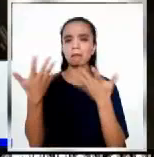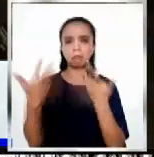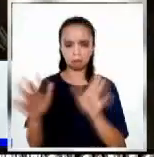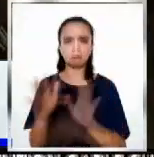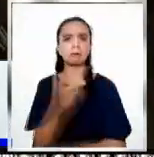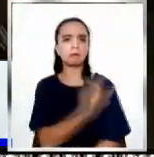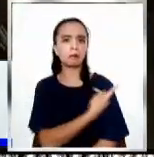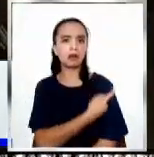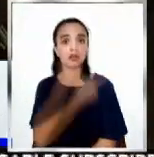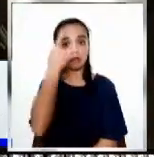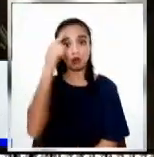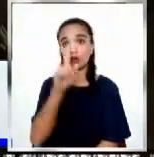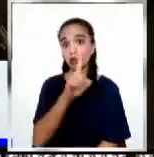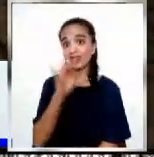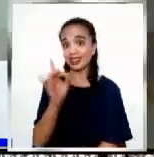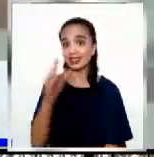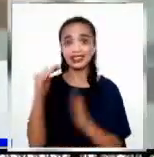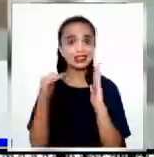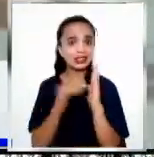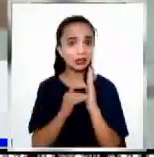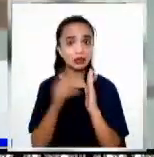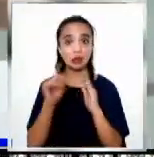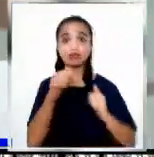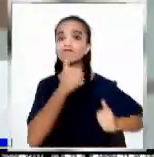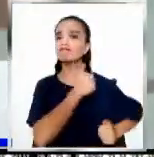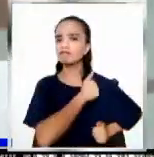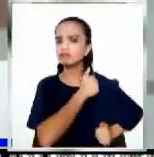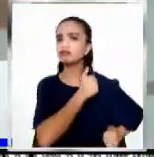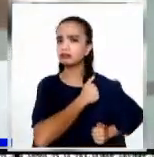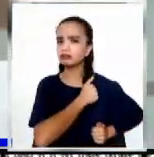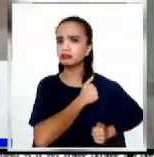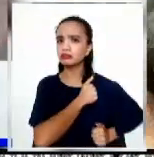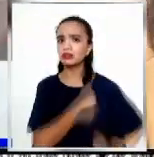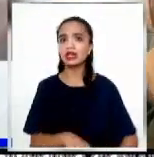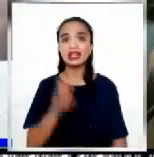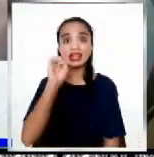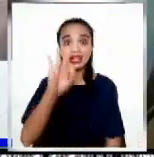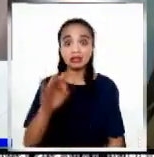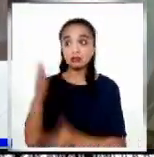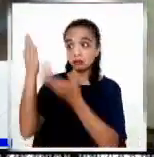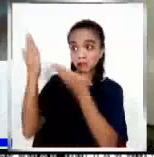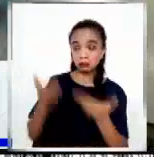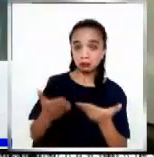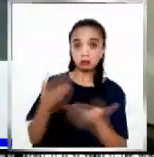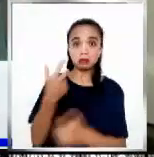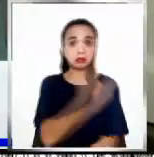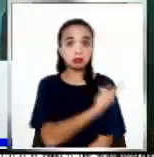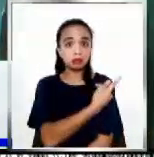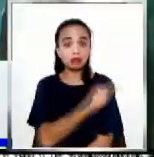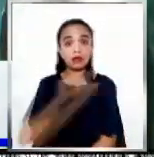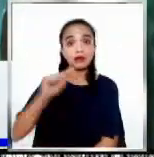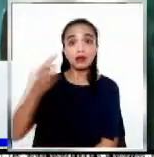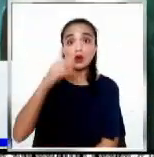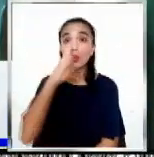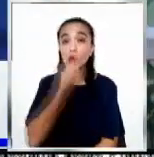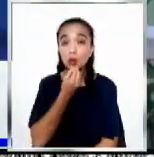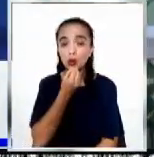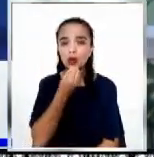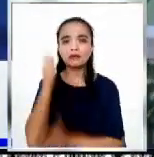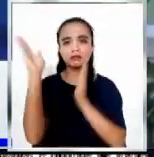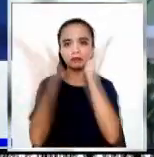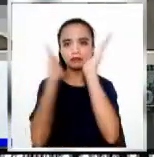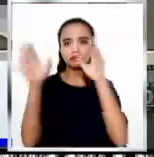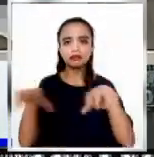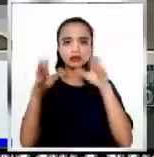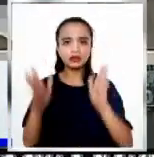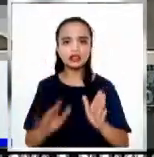180,000 na miyembro ng AFP. Oras dumating ang mga bakuna, uunahin daw ang mga frontliners at mga health workers ng